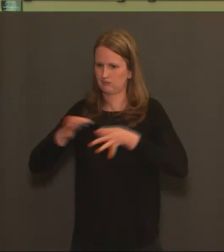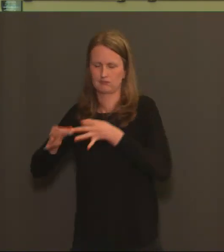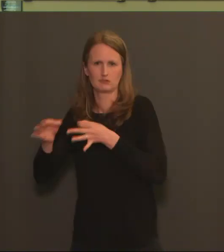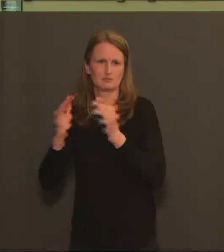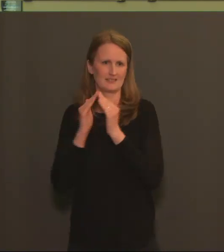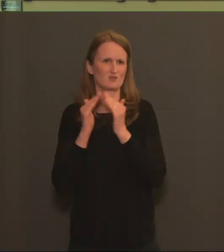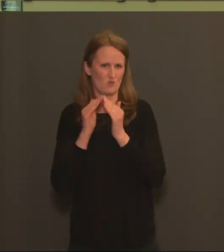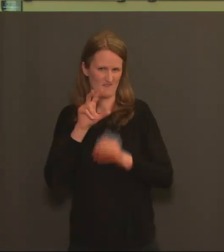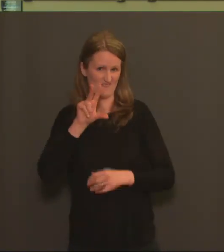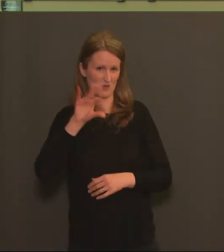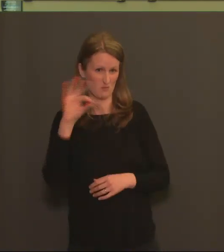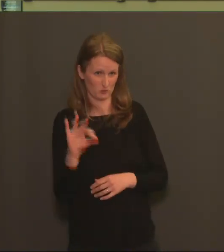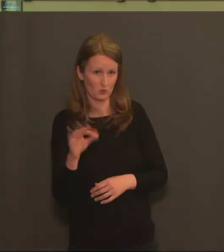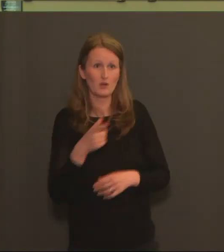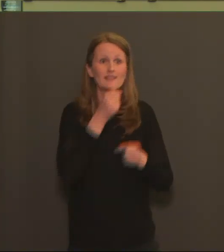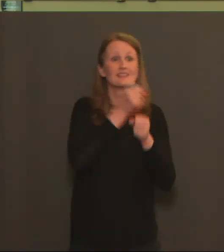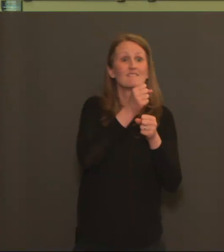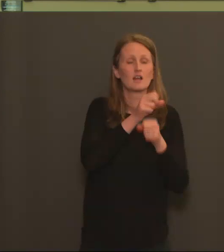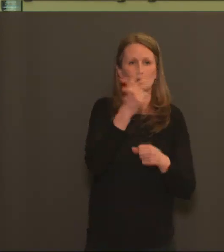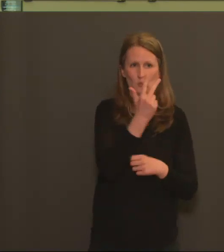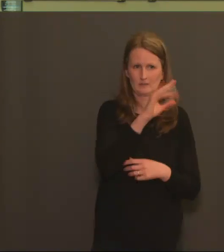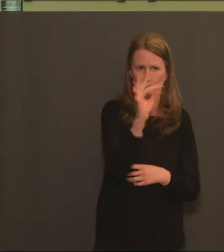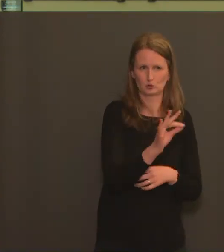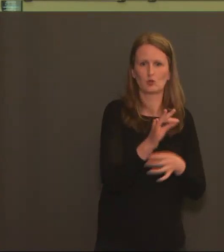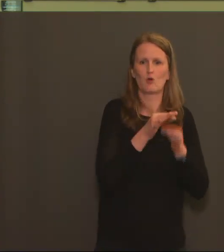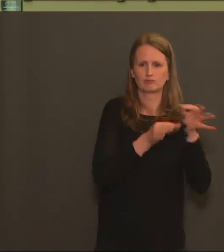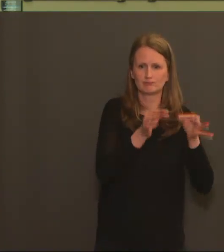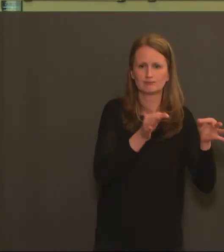un contexte de visite avec la famille ou des amis, et